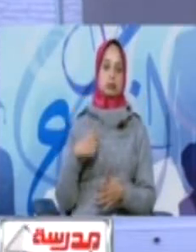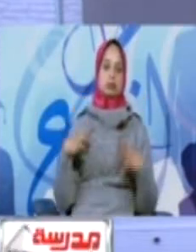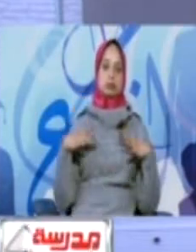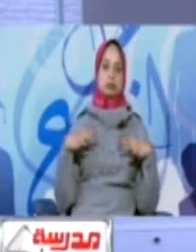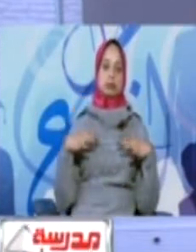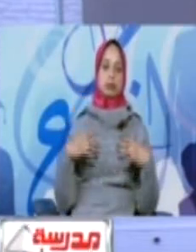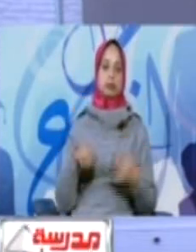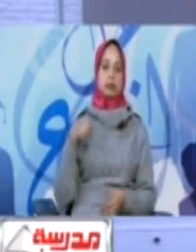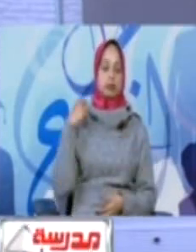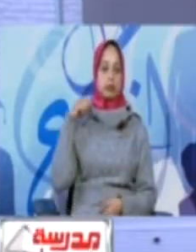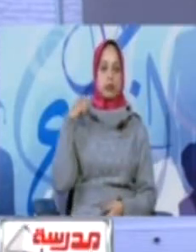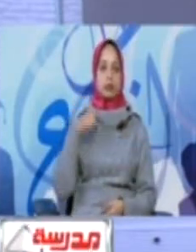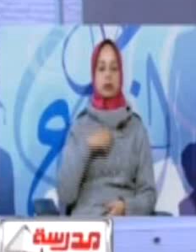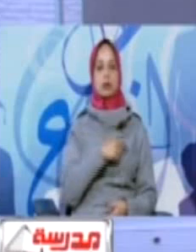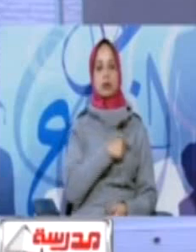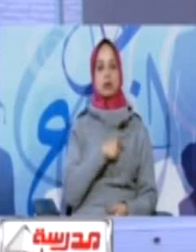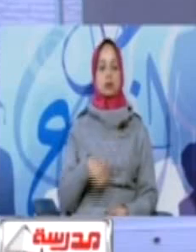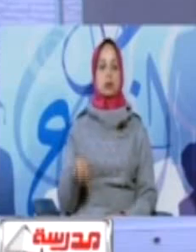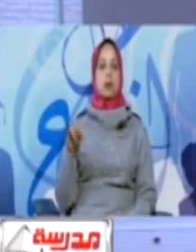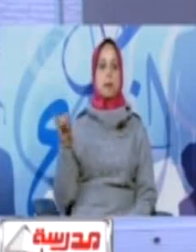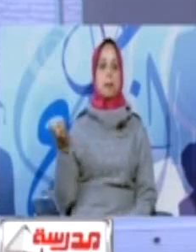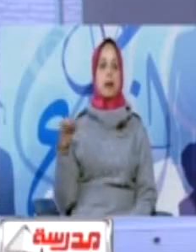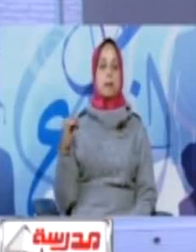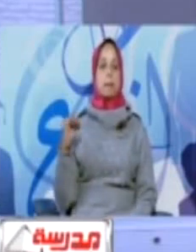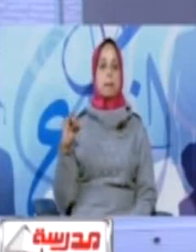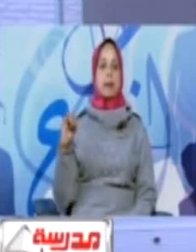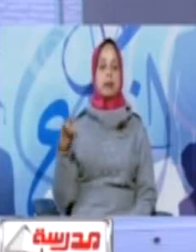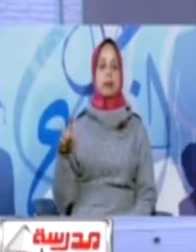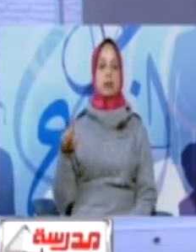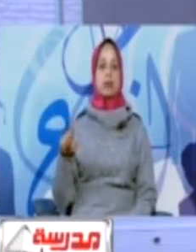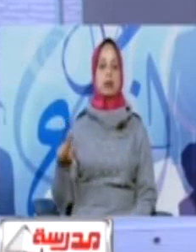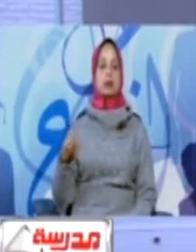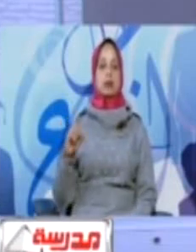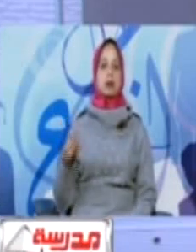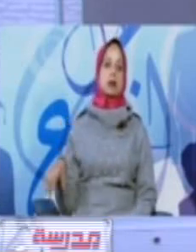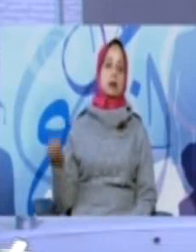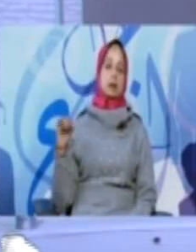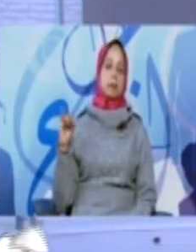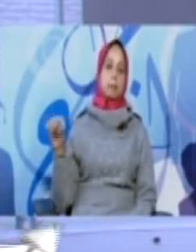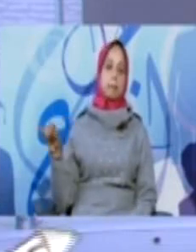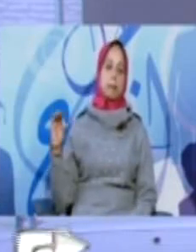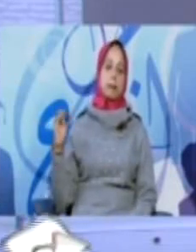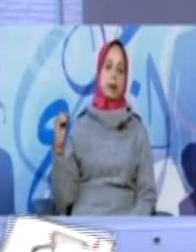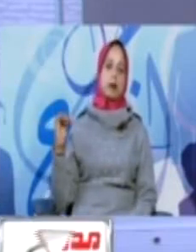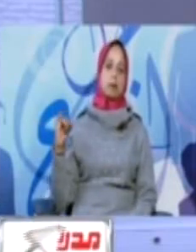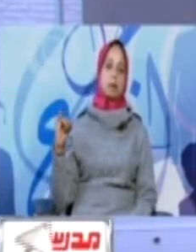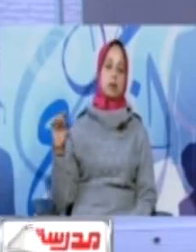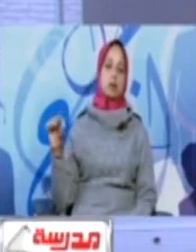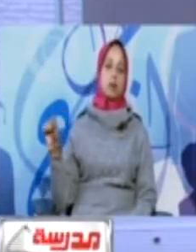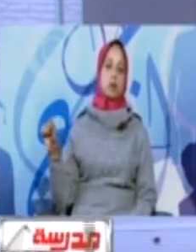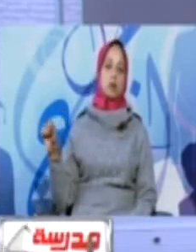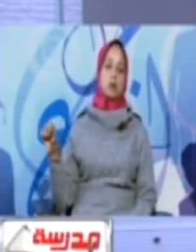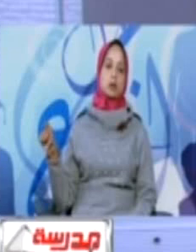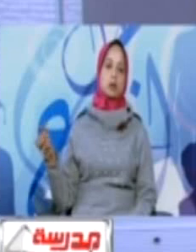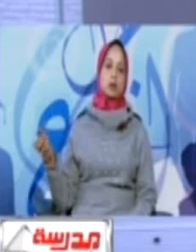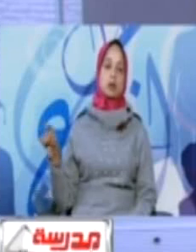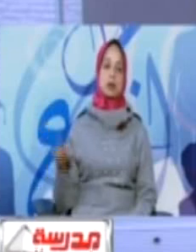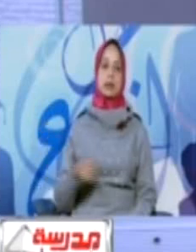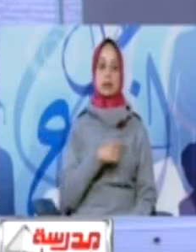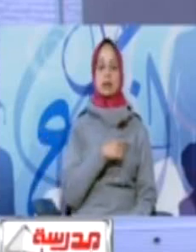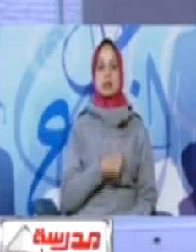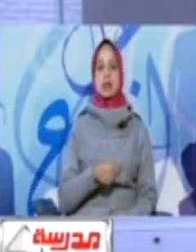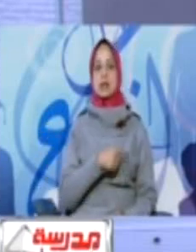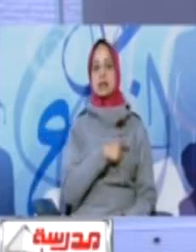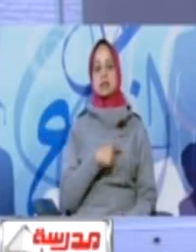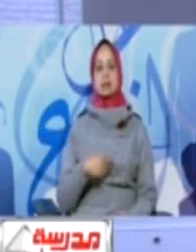سم وزارته القبضه الايه؟ الحديديه. طيب لما اجي اقول عندي وزاره محمد محمود،